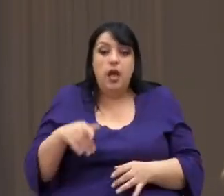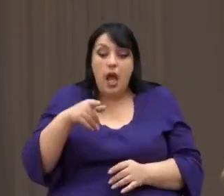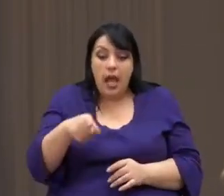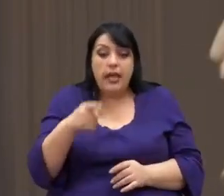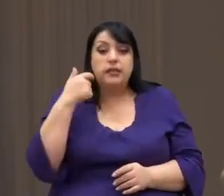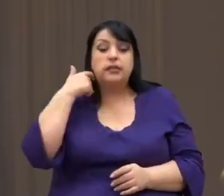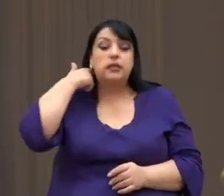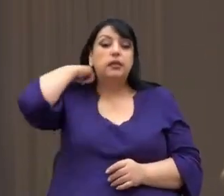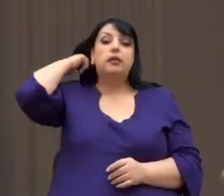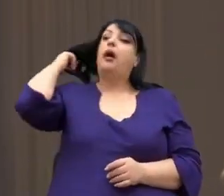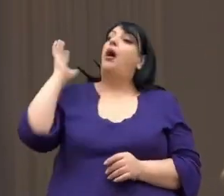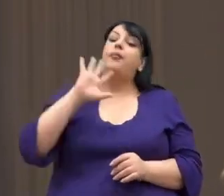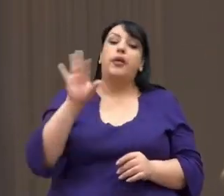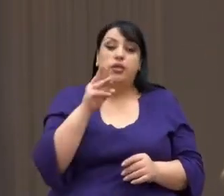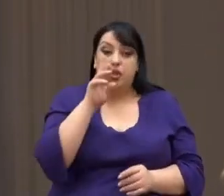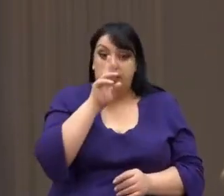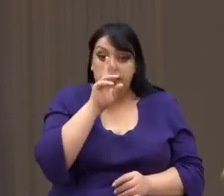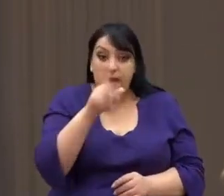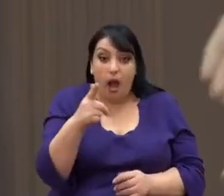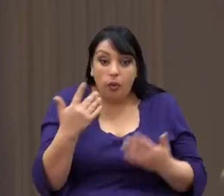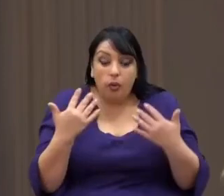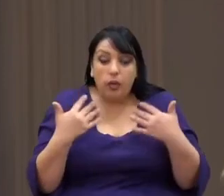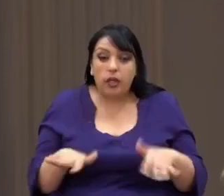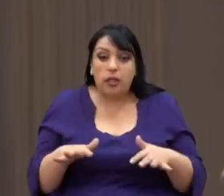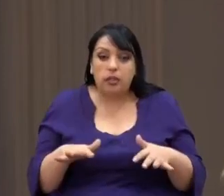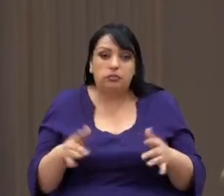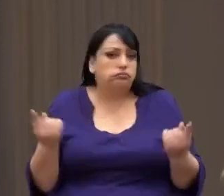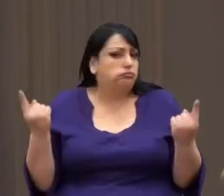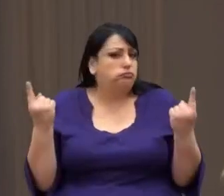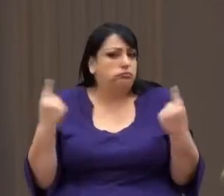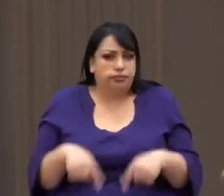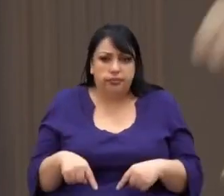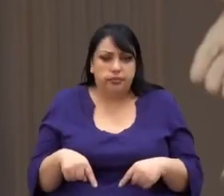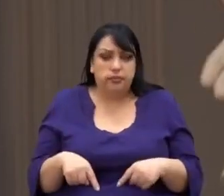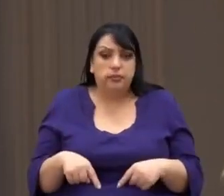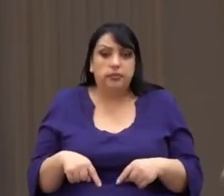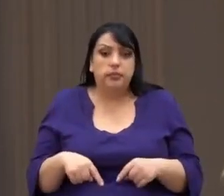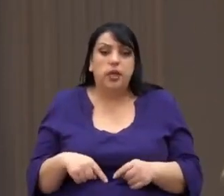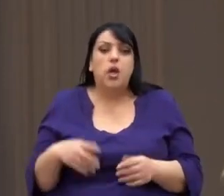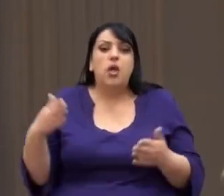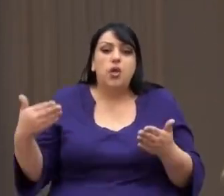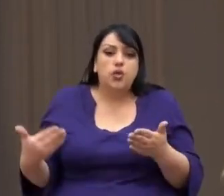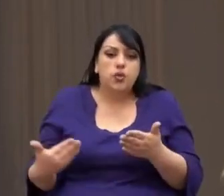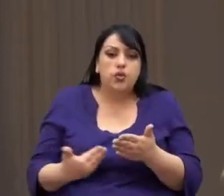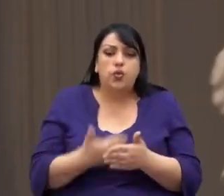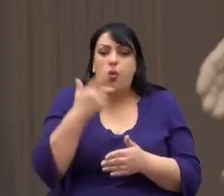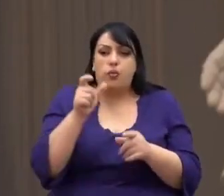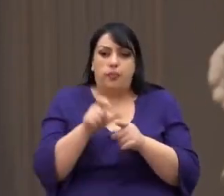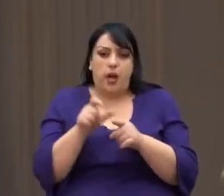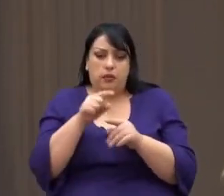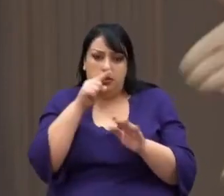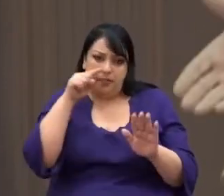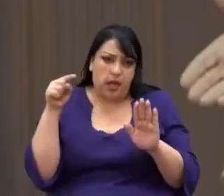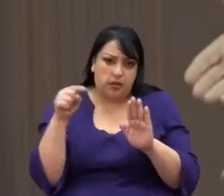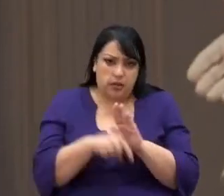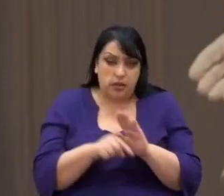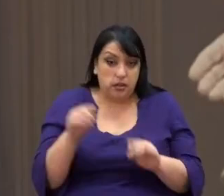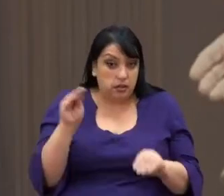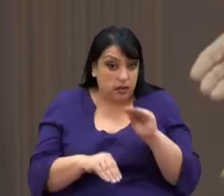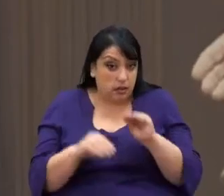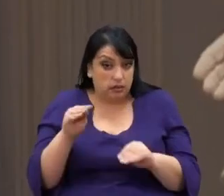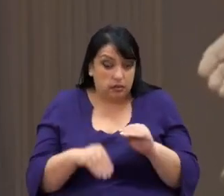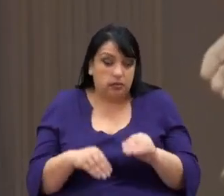վիճակում ձախողել ես, տապալել ես, նոր սպառնալիքներ ես ստեղծել, ուրեմն ելքը հեռացումն